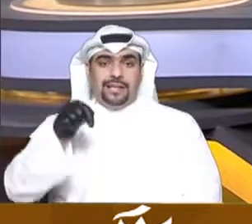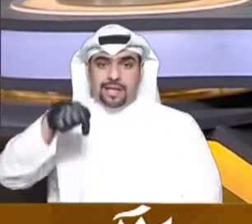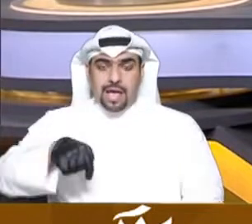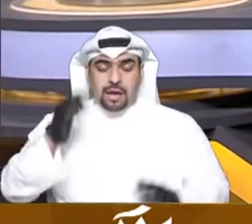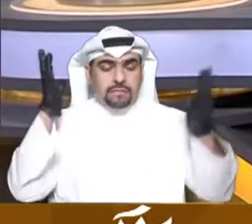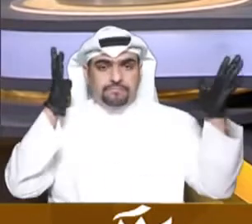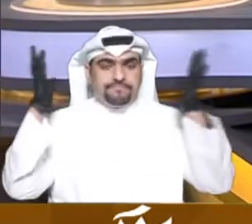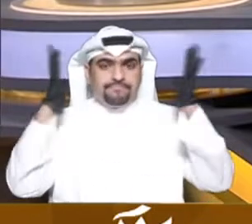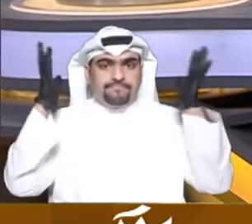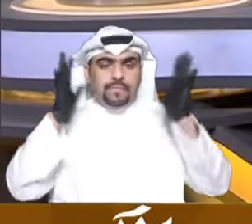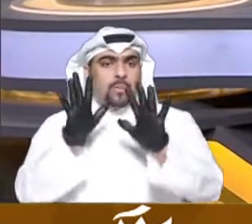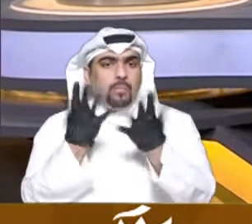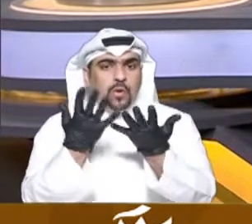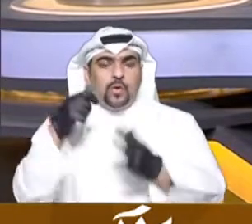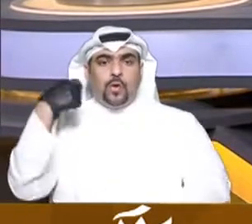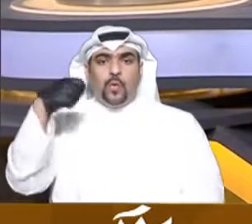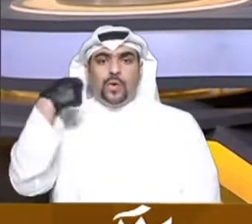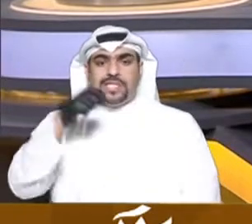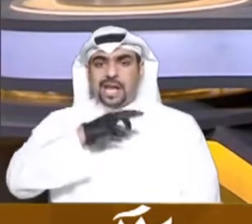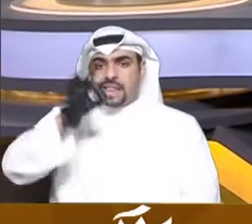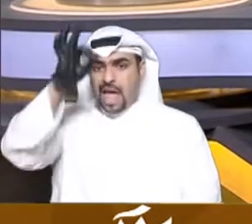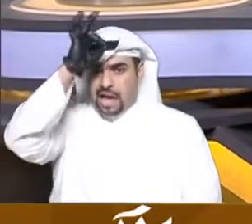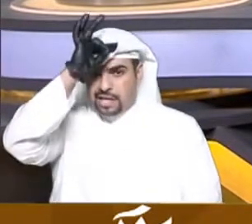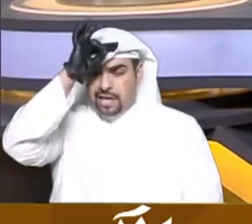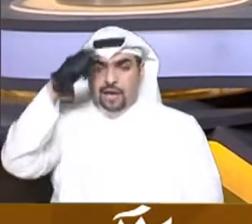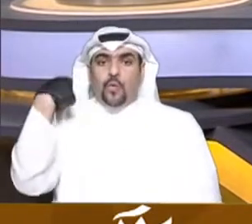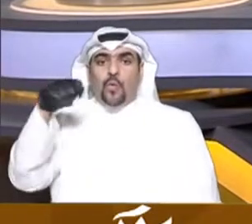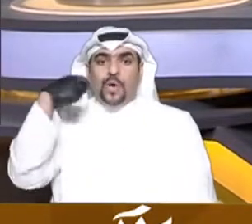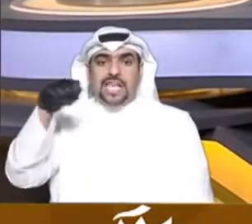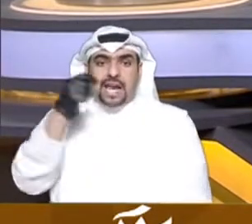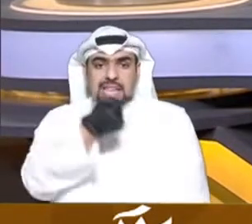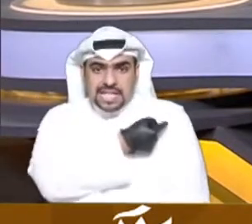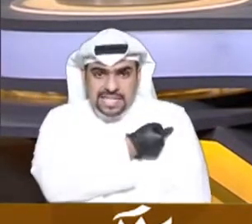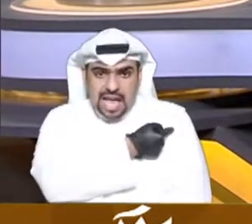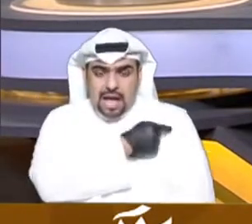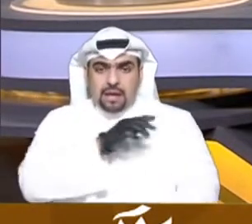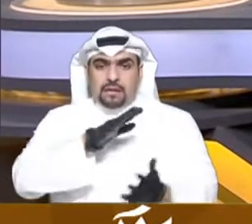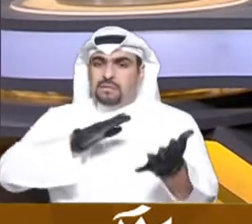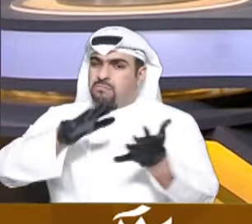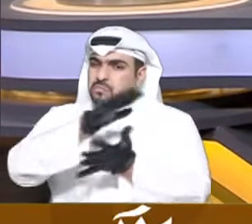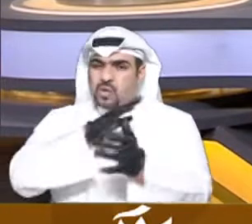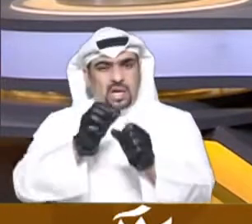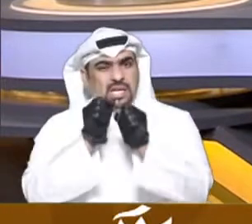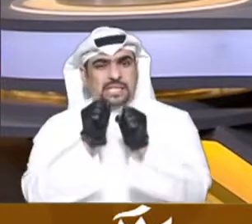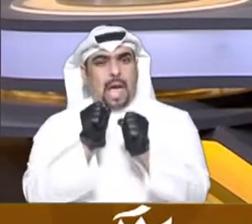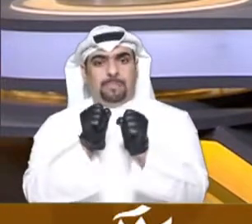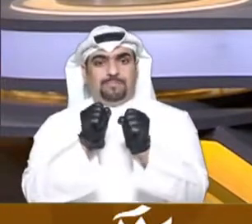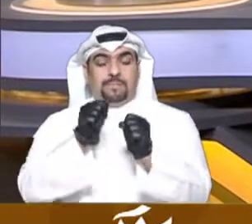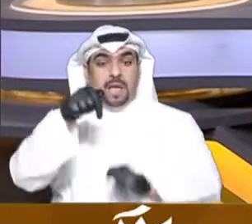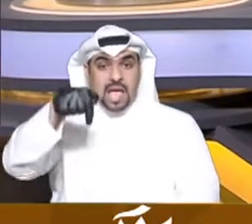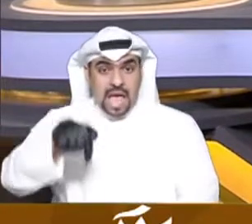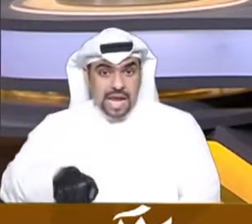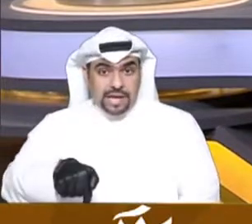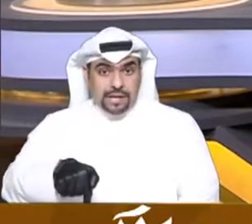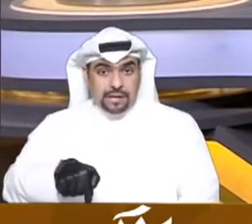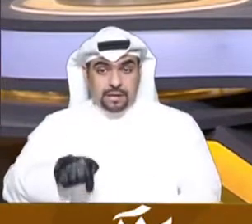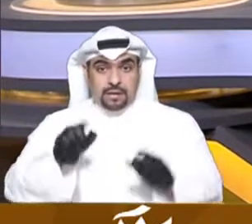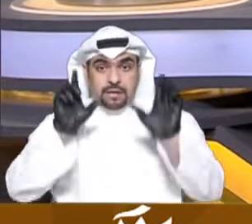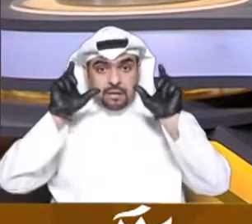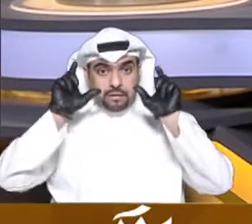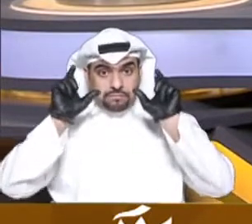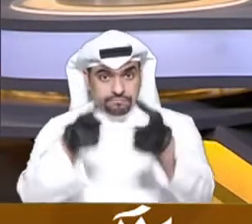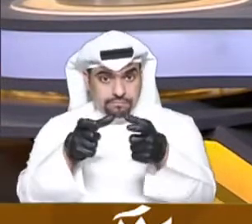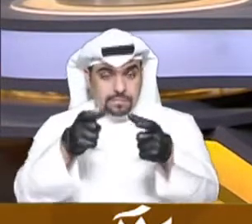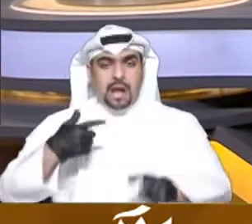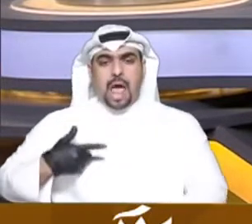عمليه خروجه من غير يعني تصريح مصرح له. فيمكن هذا يعتبر نوع من رادع لبعض، انا ما اقول بعض المخالفين